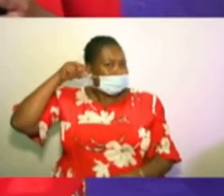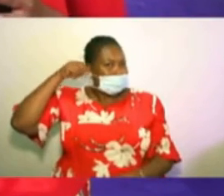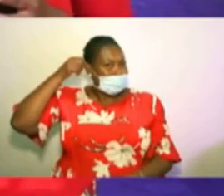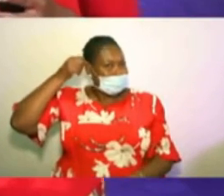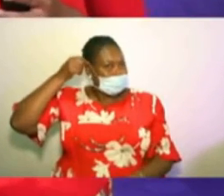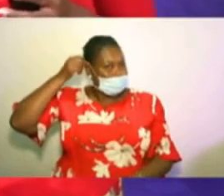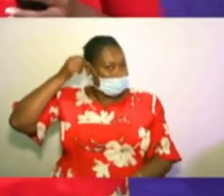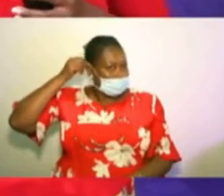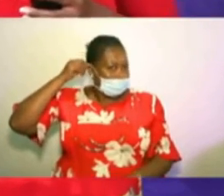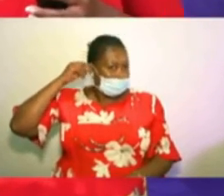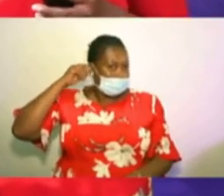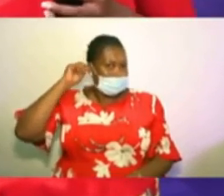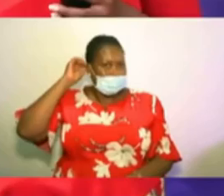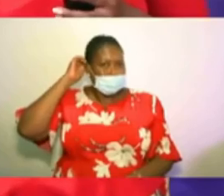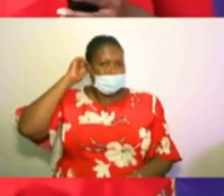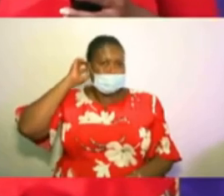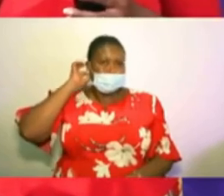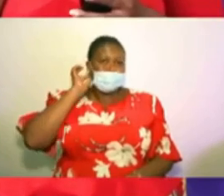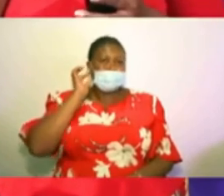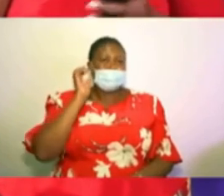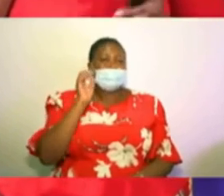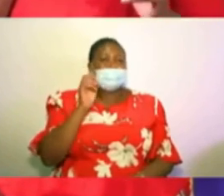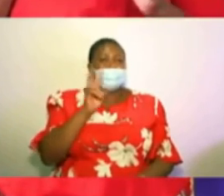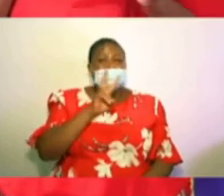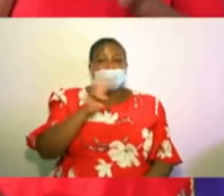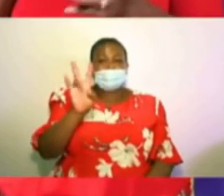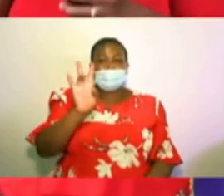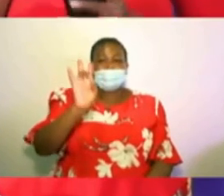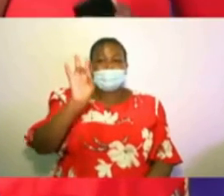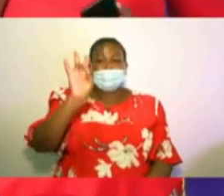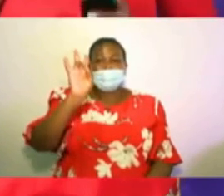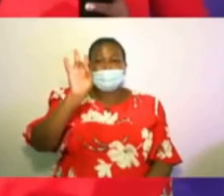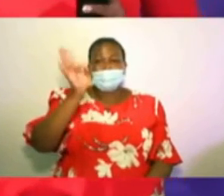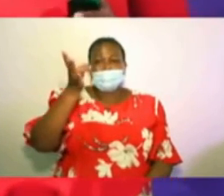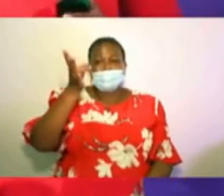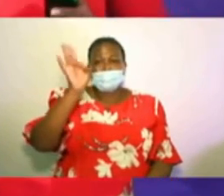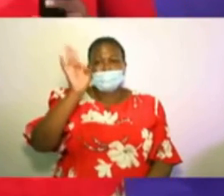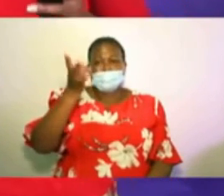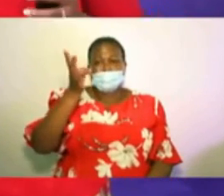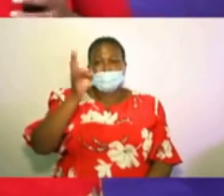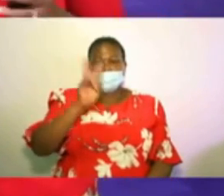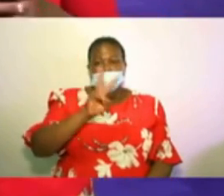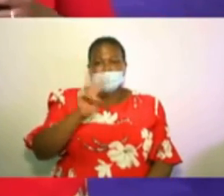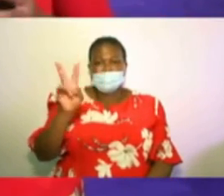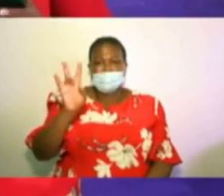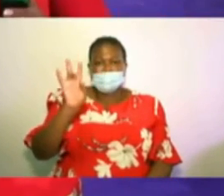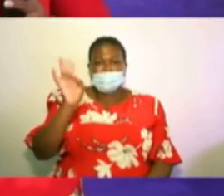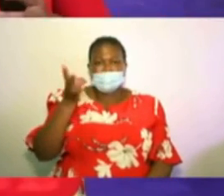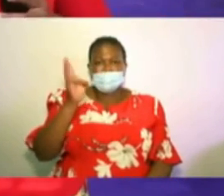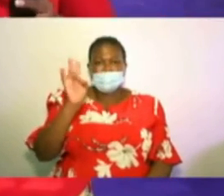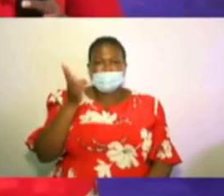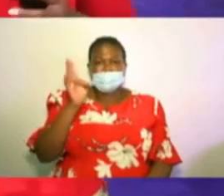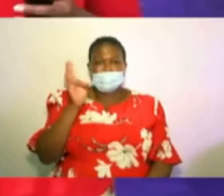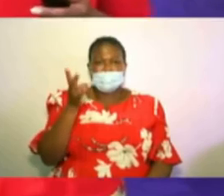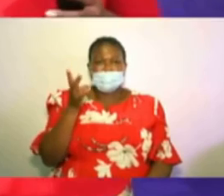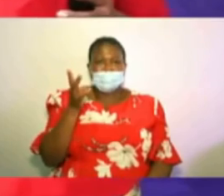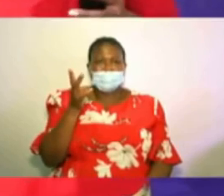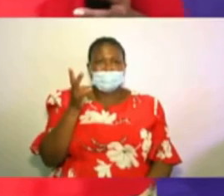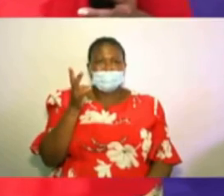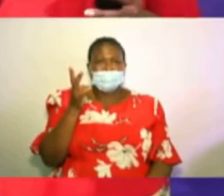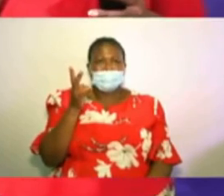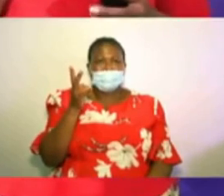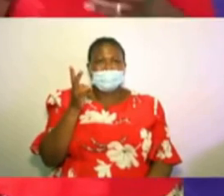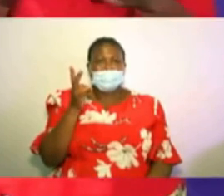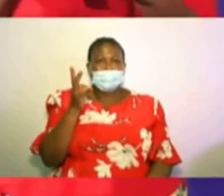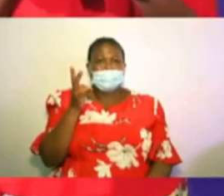To challenge us this Et event. Donc, j'aimerais vous lancer un défi ce soir avec le verset 7.